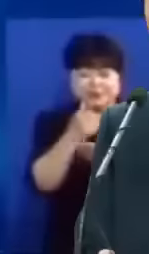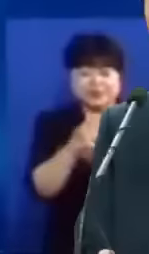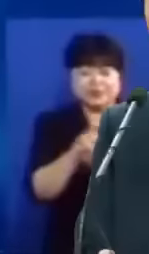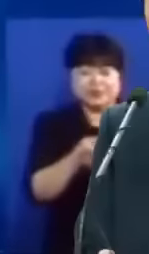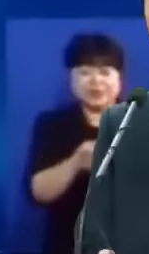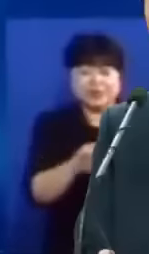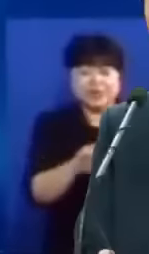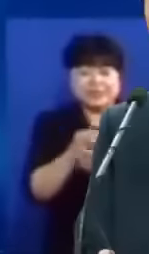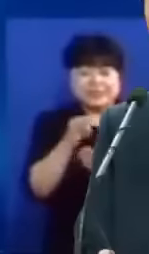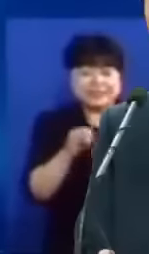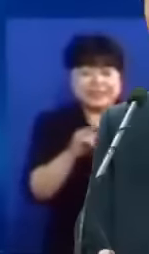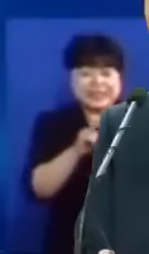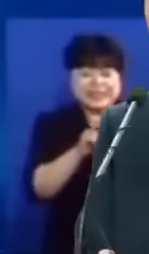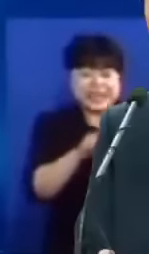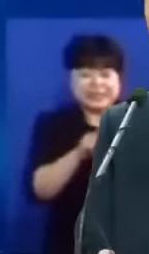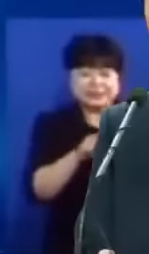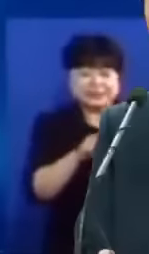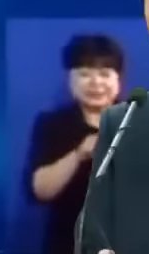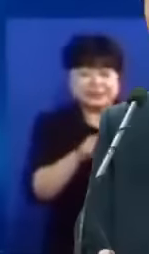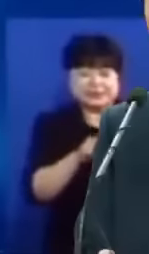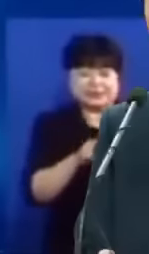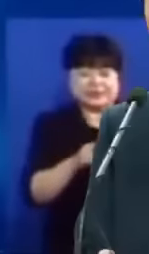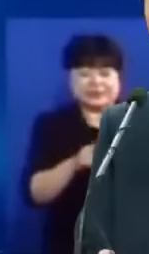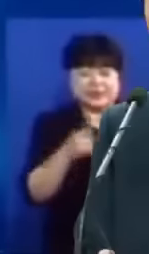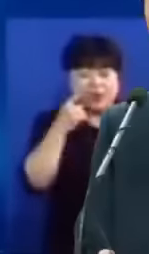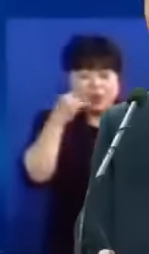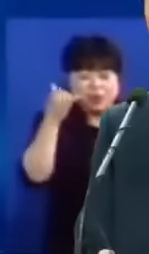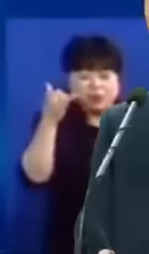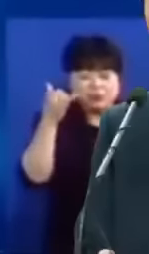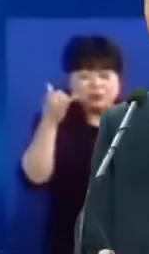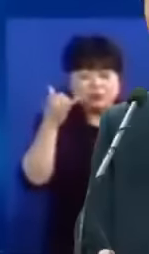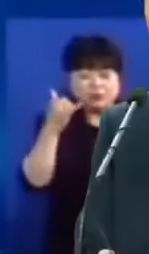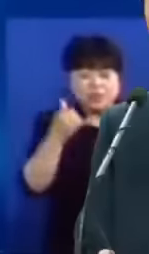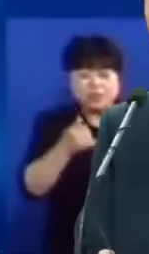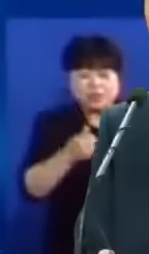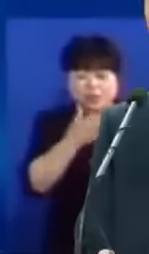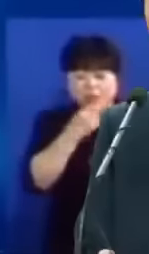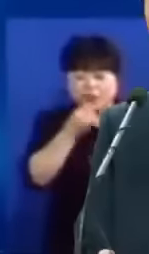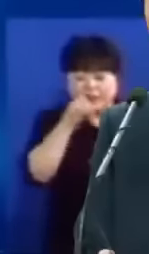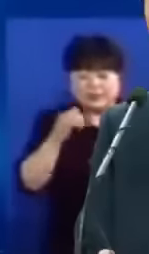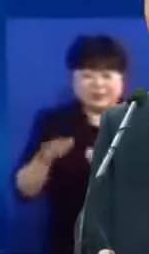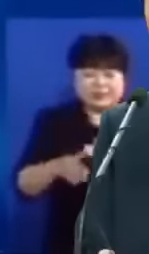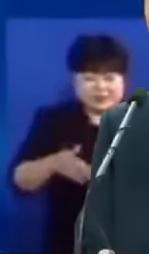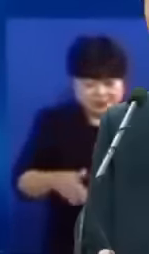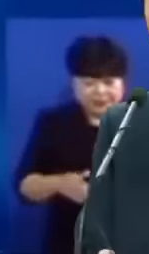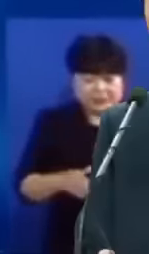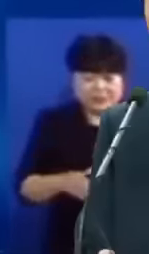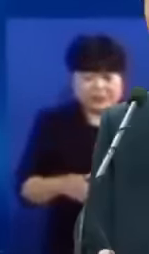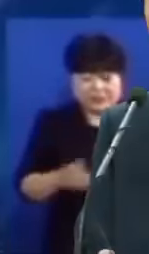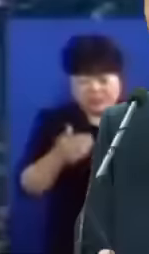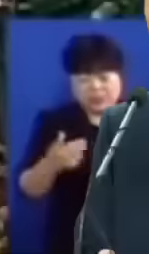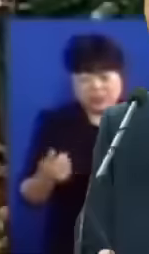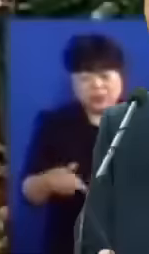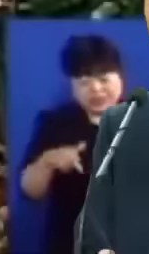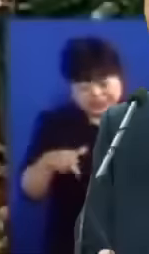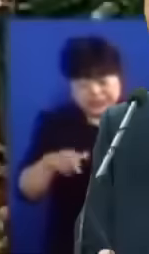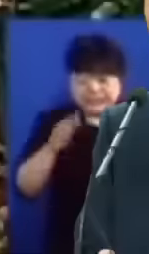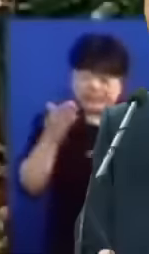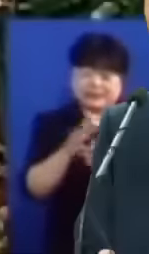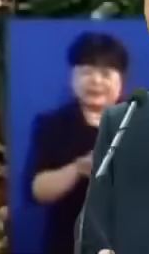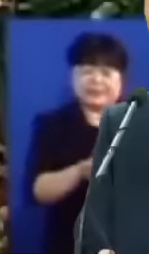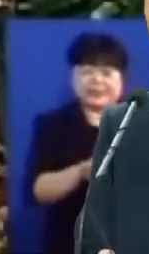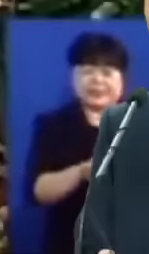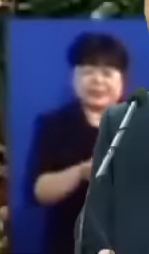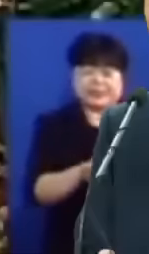애덤스는 상원의원이던 부친의 슬하에서 유보관 생활을 했습니다만 어느 날 수아마미로 장애인이 되고 마는